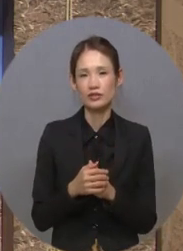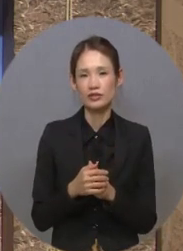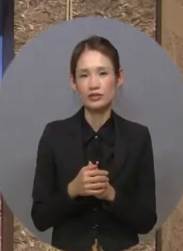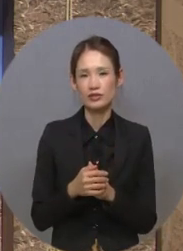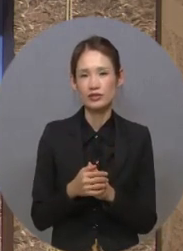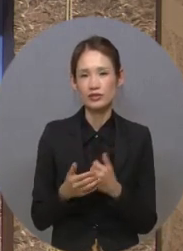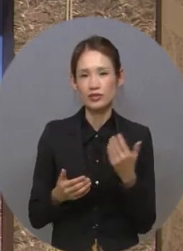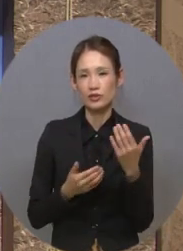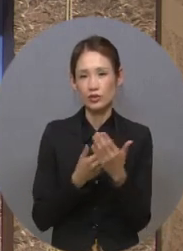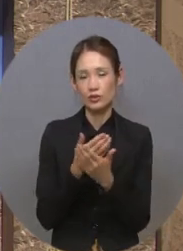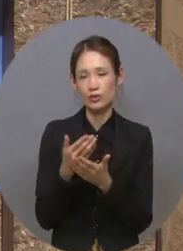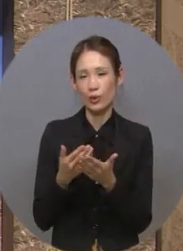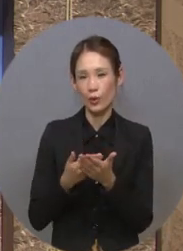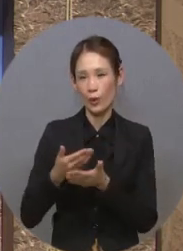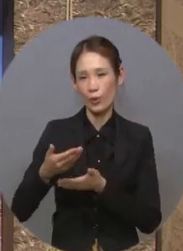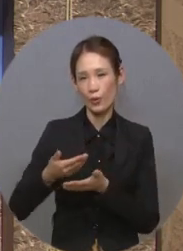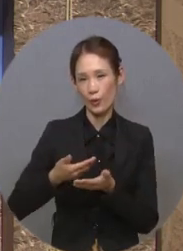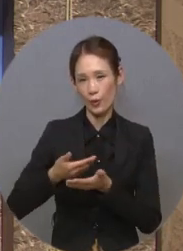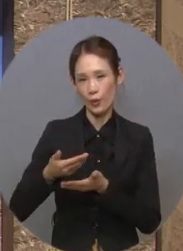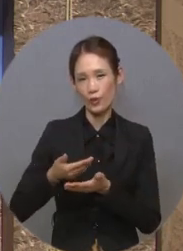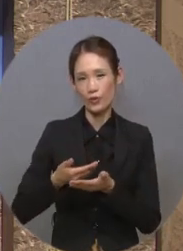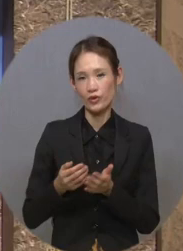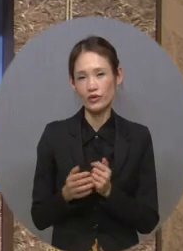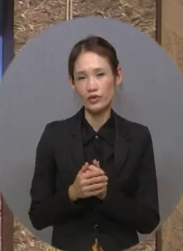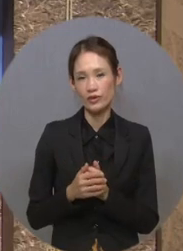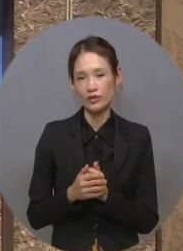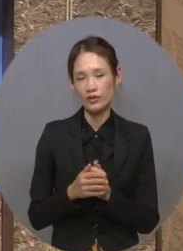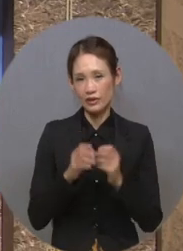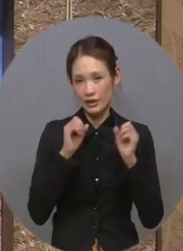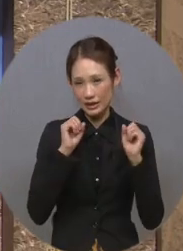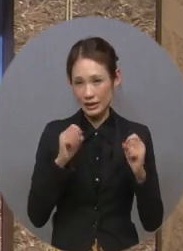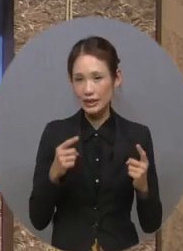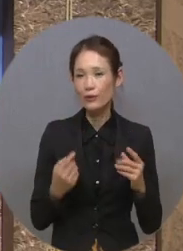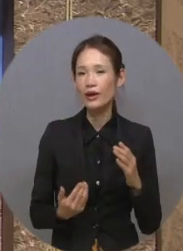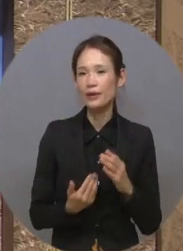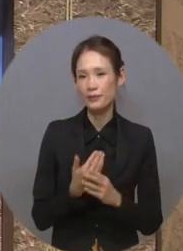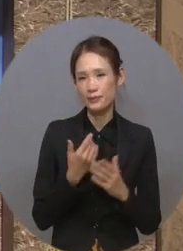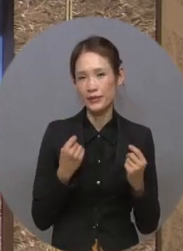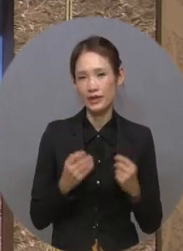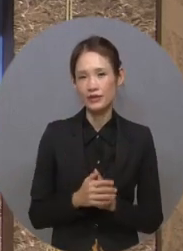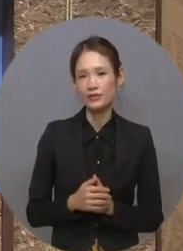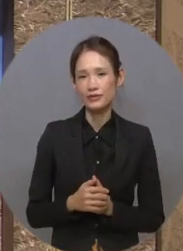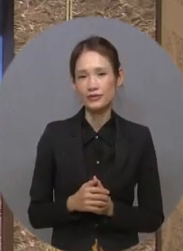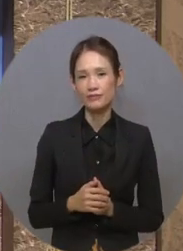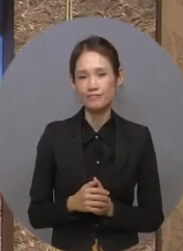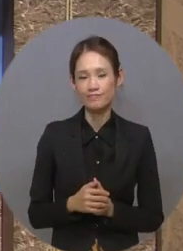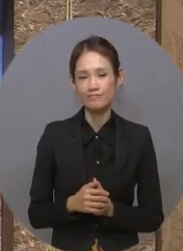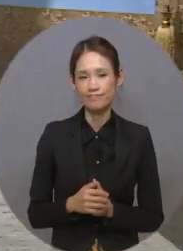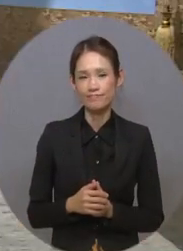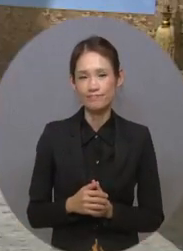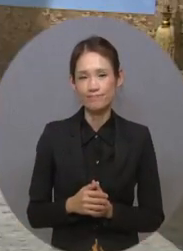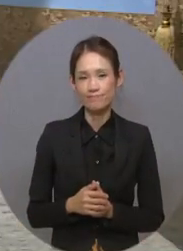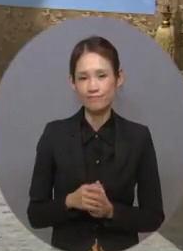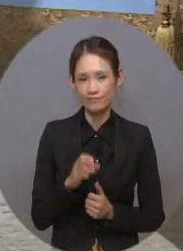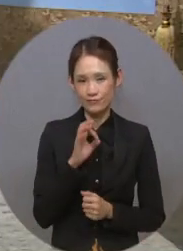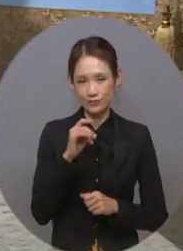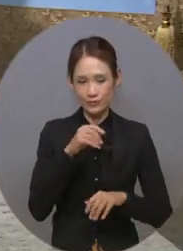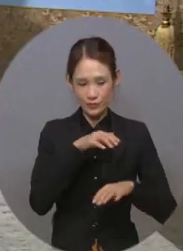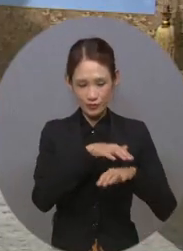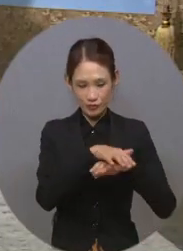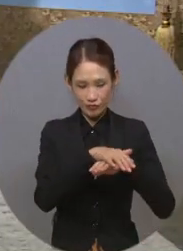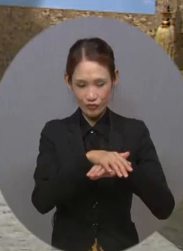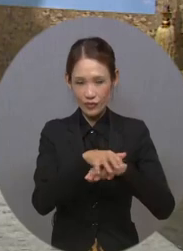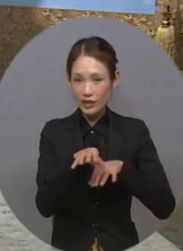원활하게 서로 교류할 수 있는 네. 그런 계기가 되지 않나 생각합니다. 네, 이런 또 인프라가 구축되고 네.